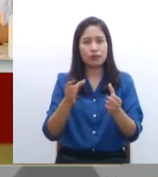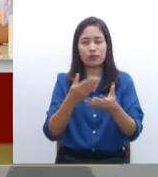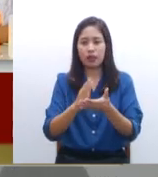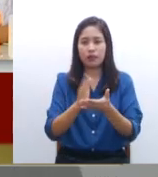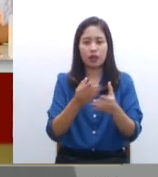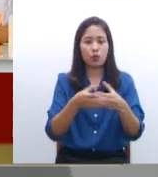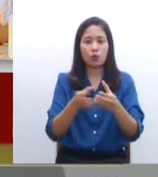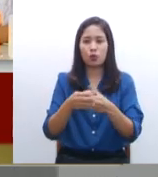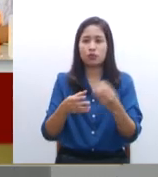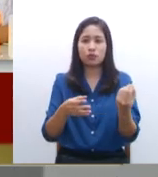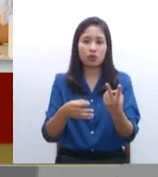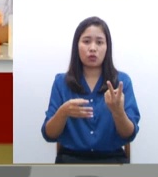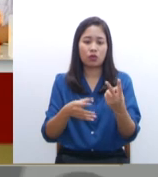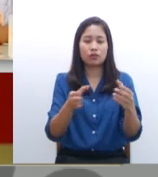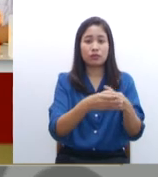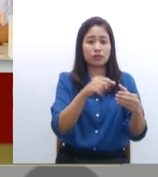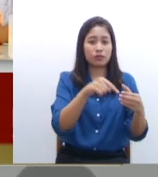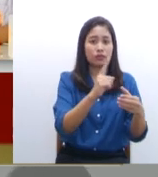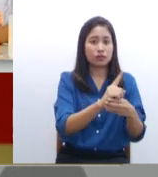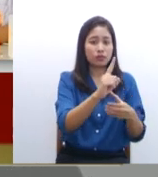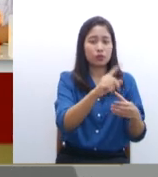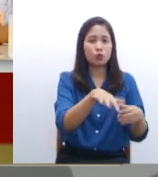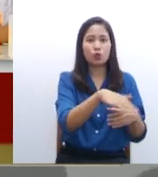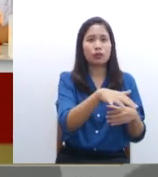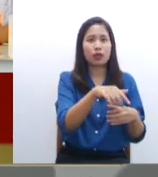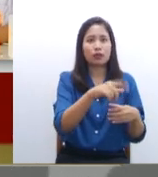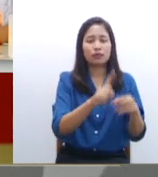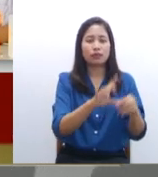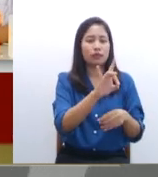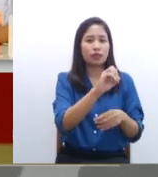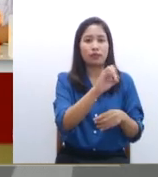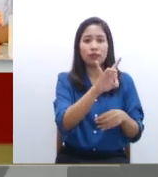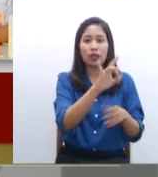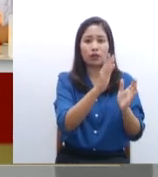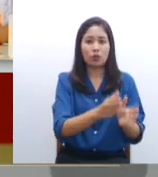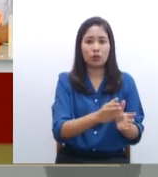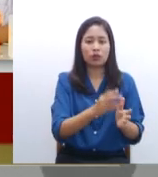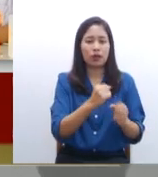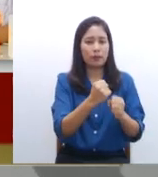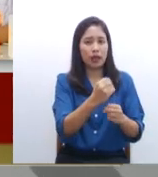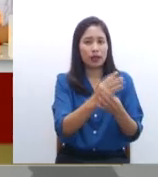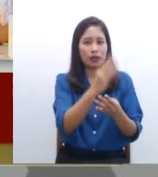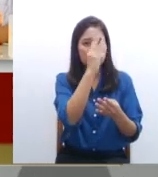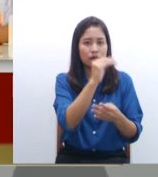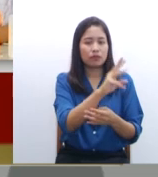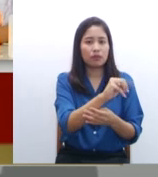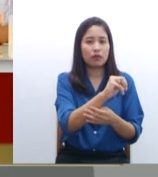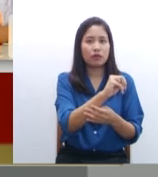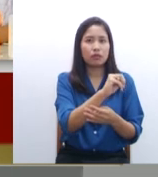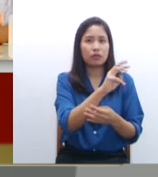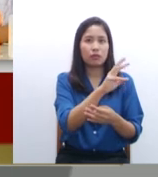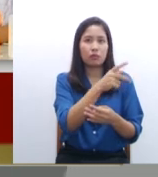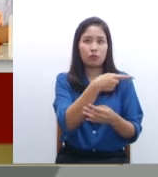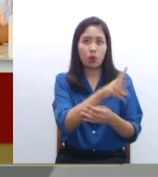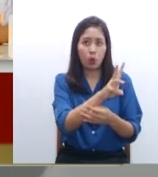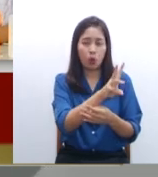ลุ่มที่1กลุ่มทั่วไปจำนวน88คนรับนักเรียนที่กำลังศึกษาอยู่ในระดับชั้นประถมศึกษาปีที่6